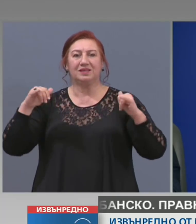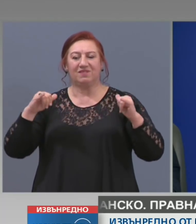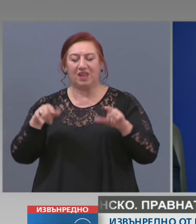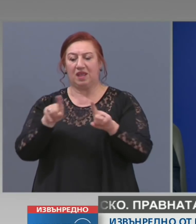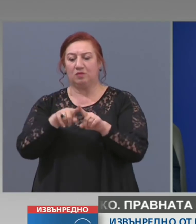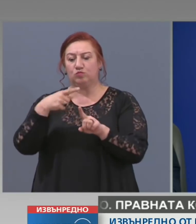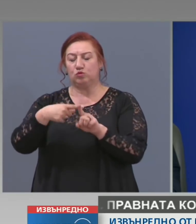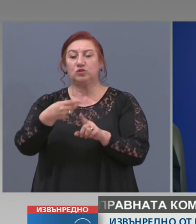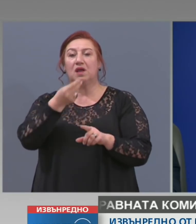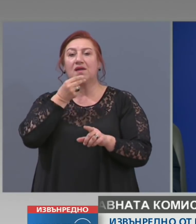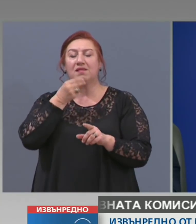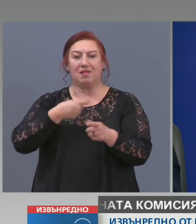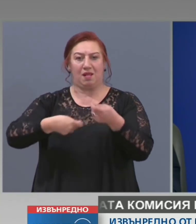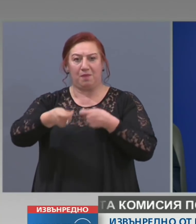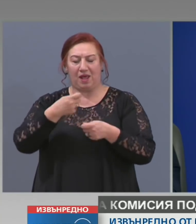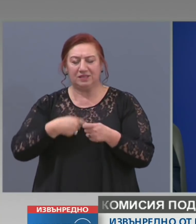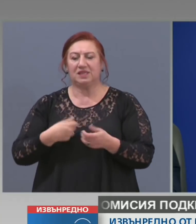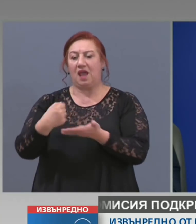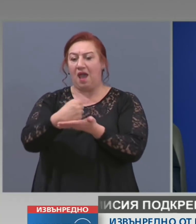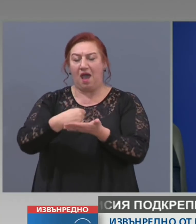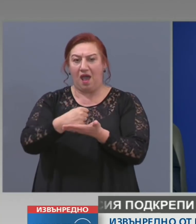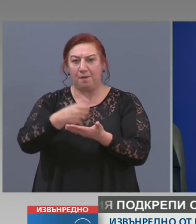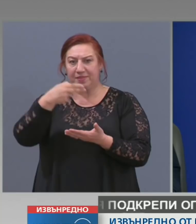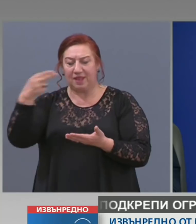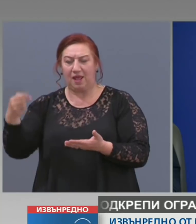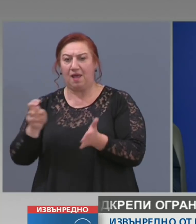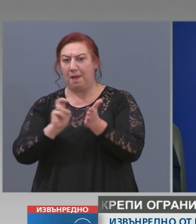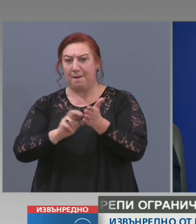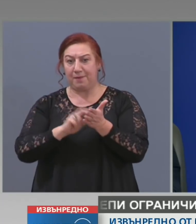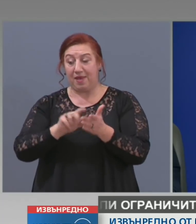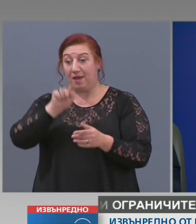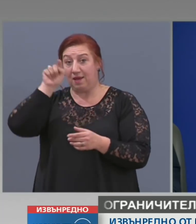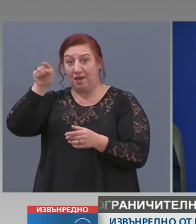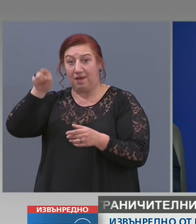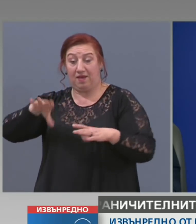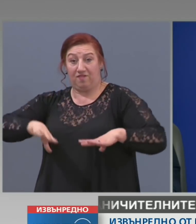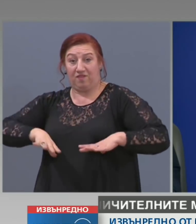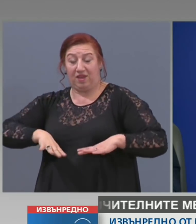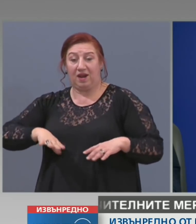хранителните магазини, аптеките, банките и